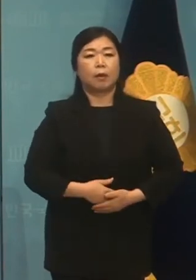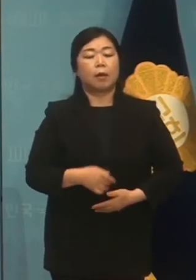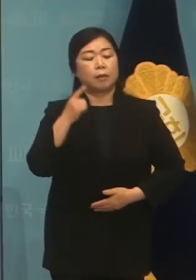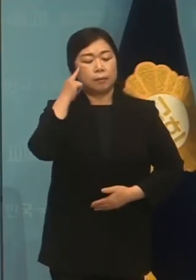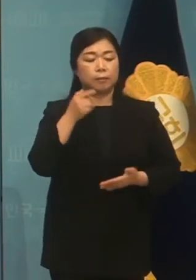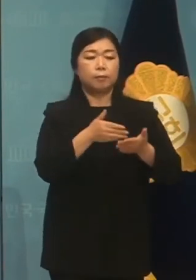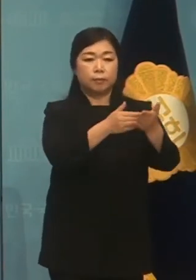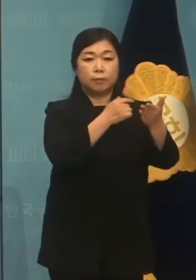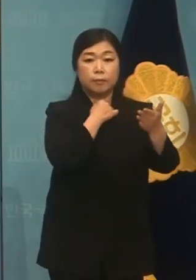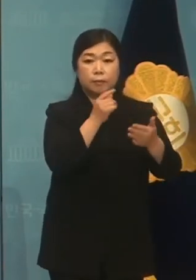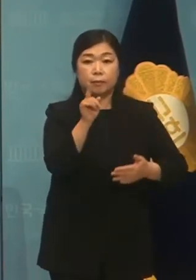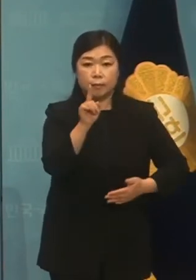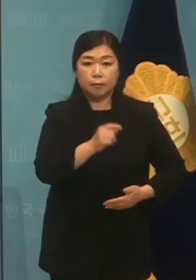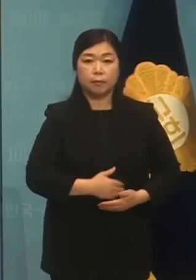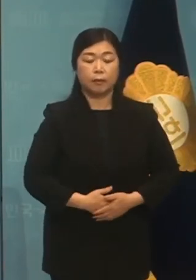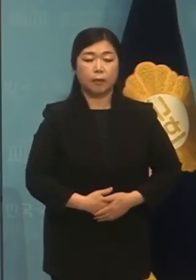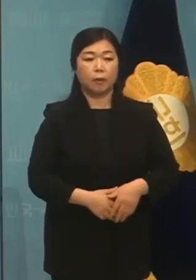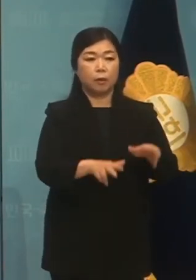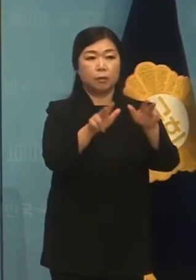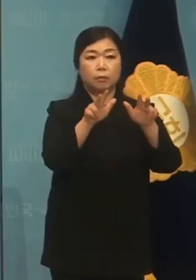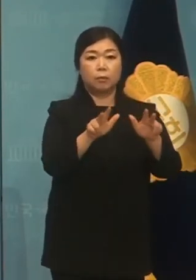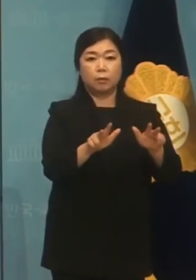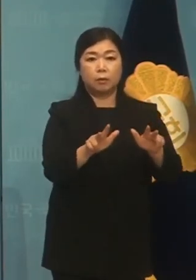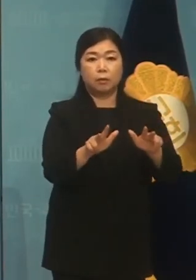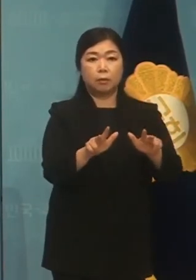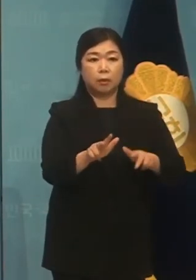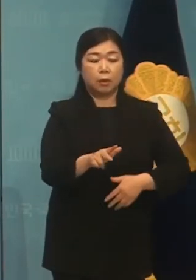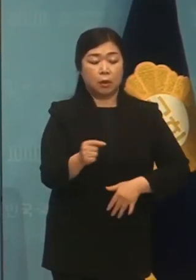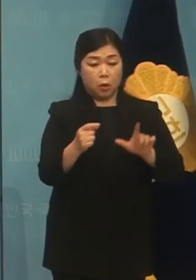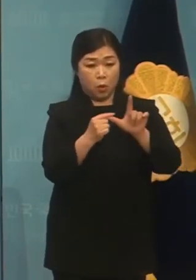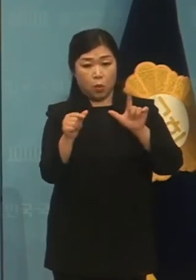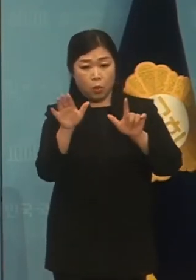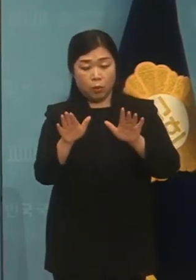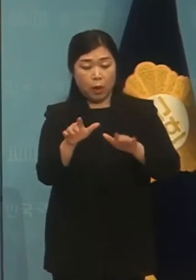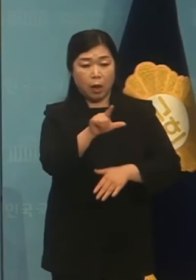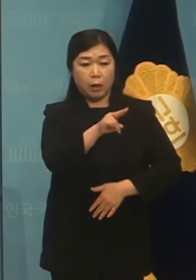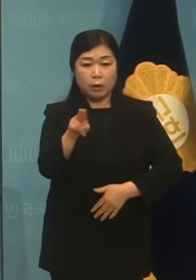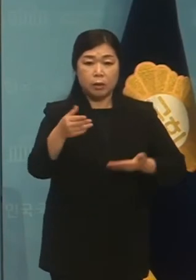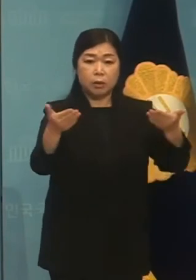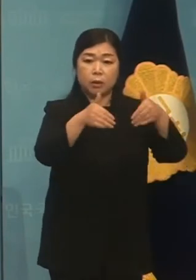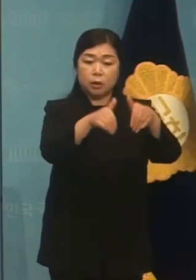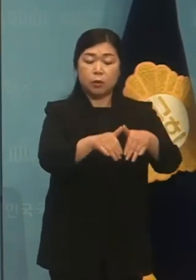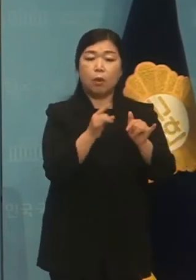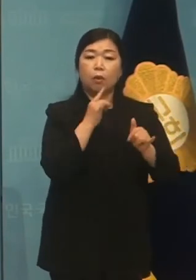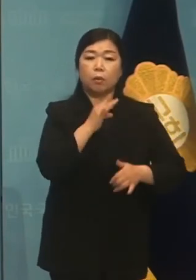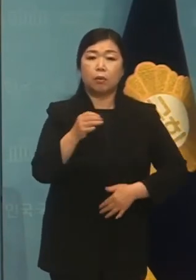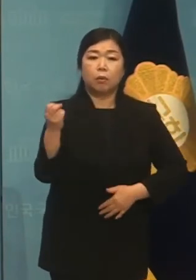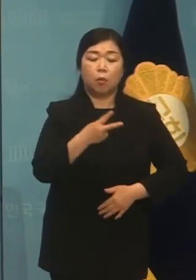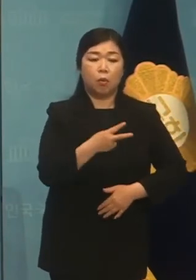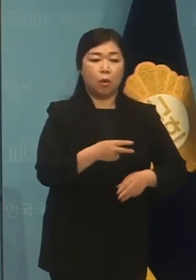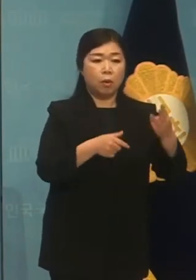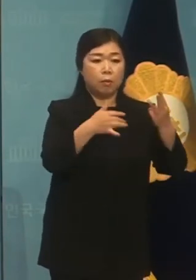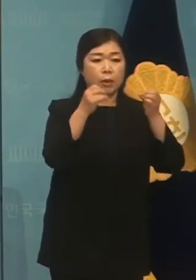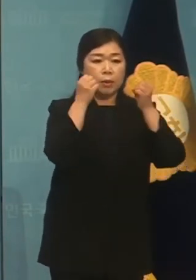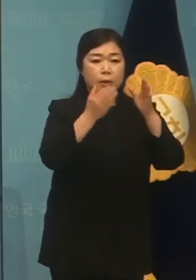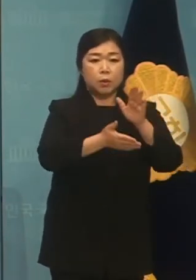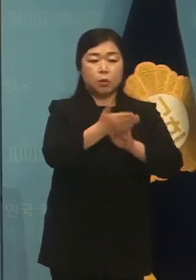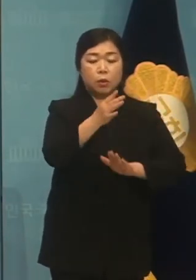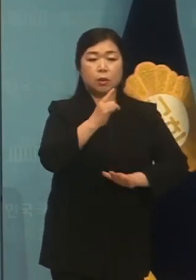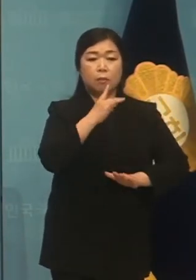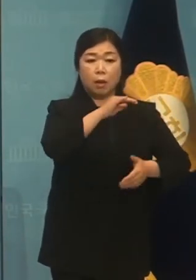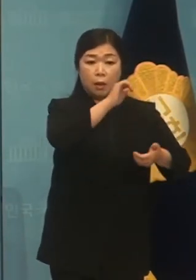이렇게 제안을 하고 싶습니다. 지금 다만 이번에 LH 직원 그리고 3기 신도